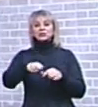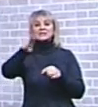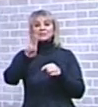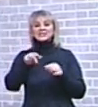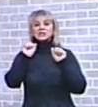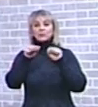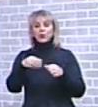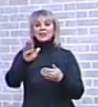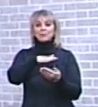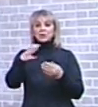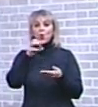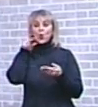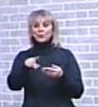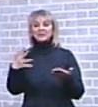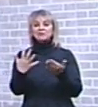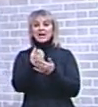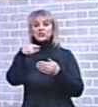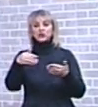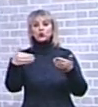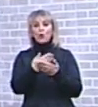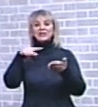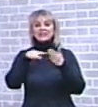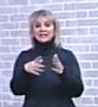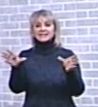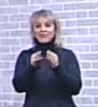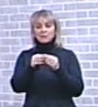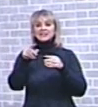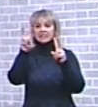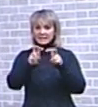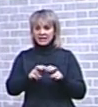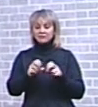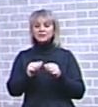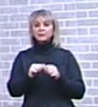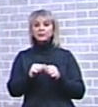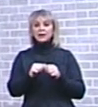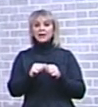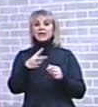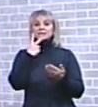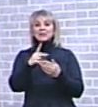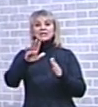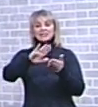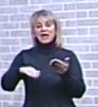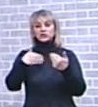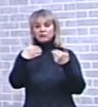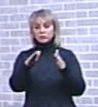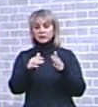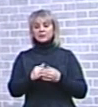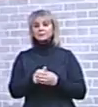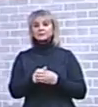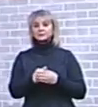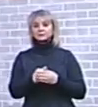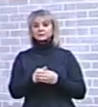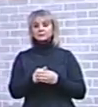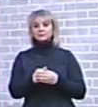специалисты смогут обменяться опытом и найти новые идеи для совместных исследований. Смотрите далее в выпуске.